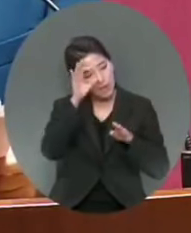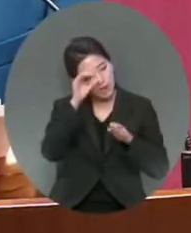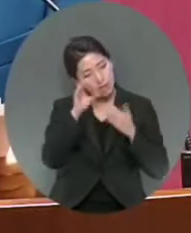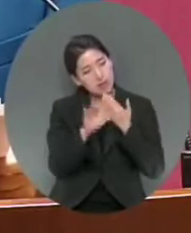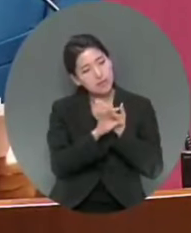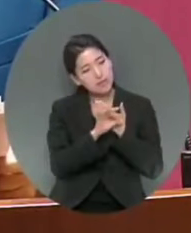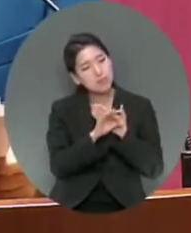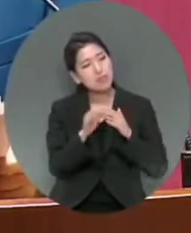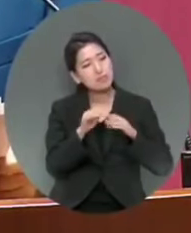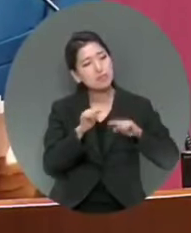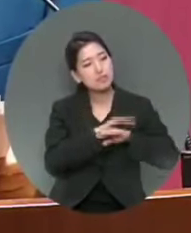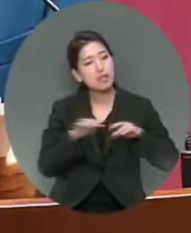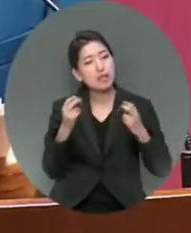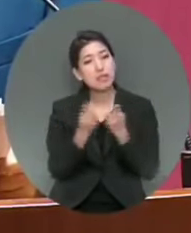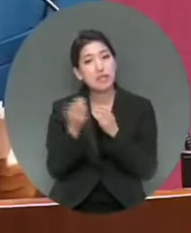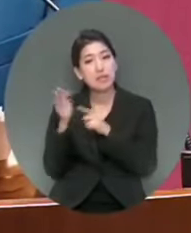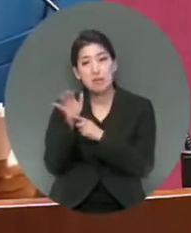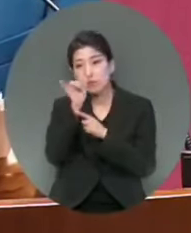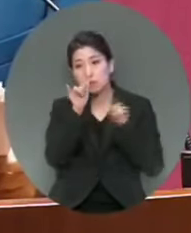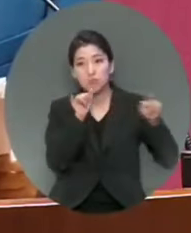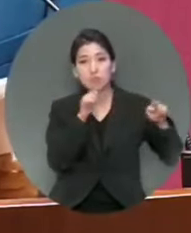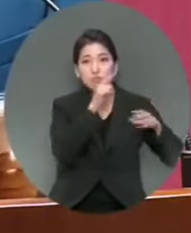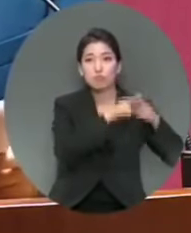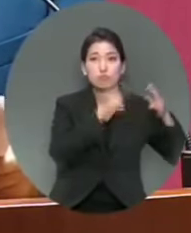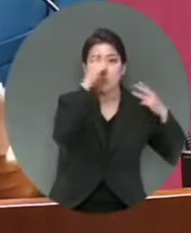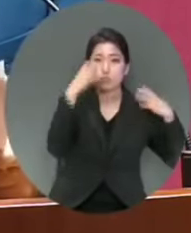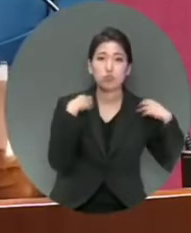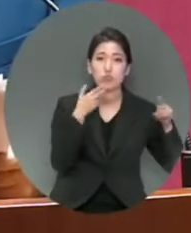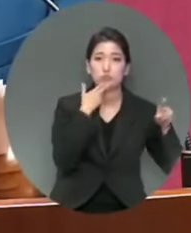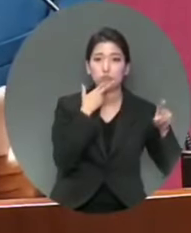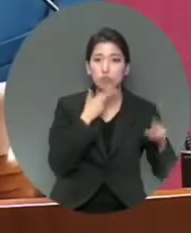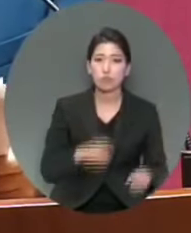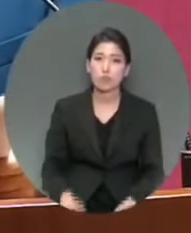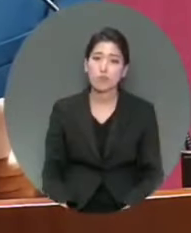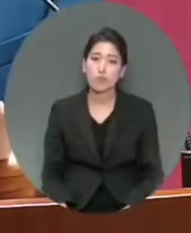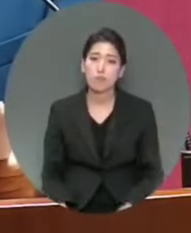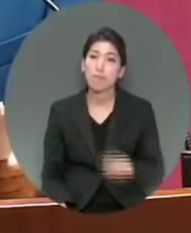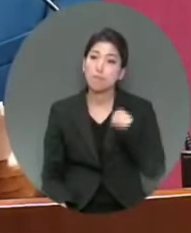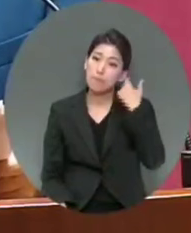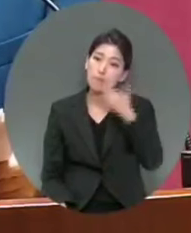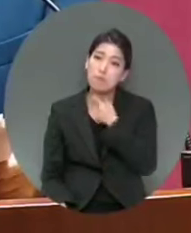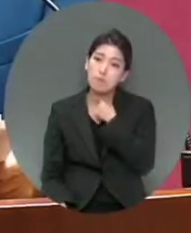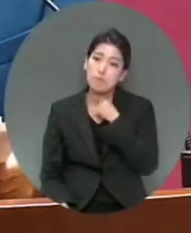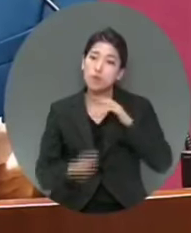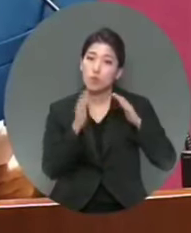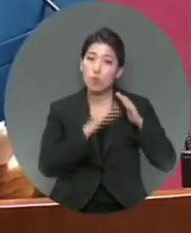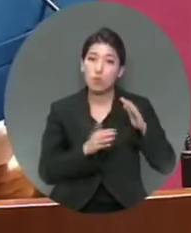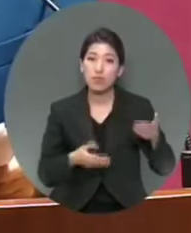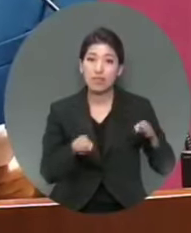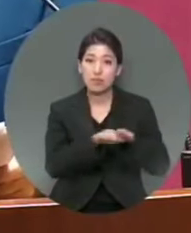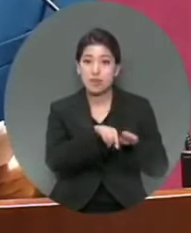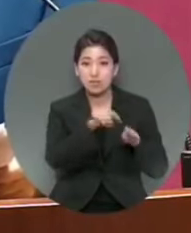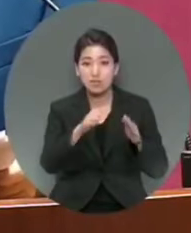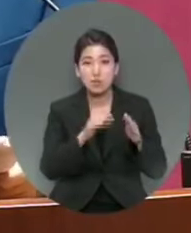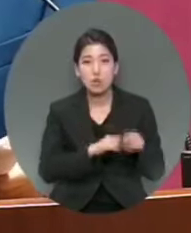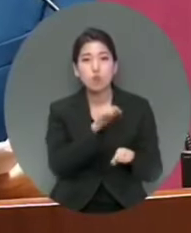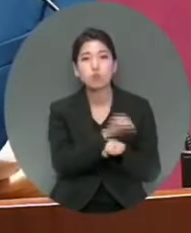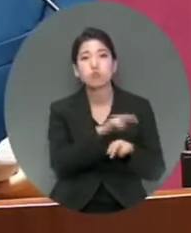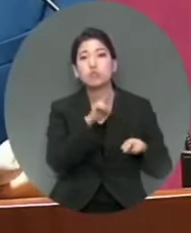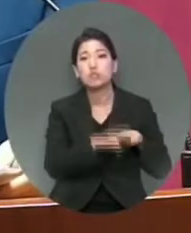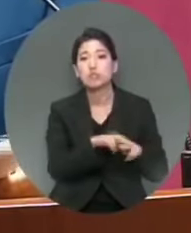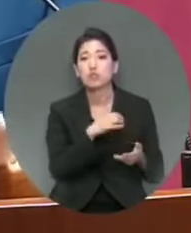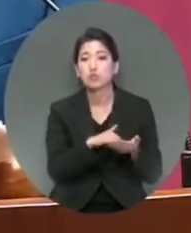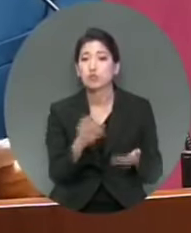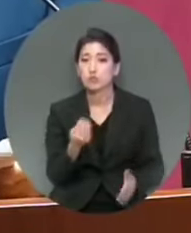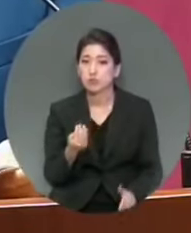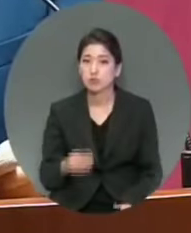지침 이런 대책이 전혀 전무합니다. 기재부 장관께 다시 질문 드릴게요. 우리나라 공공부문의 공무직 규모가 얼마나 되는지 알고